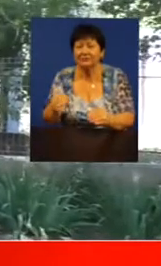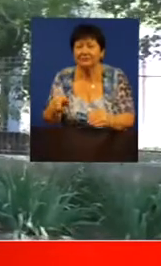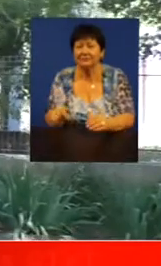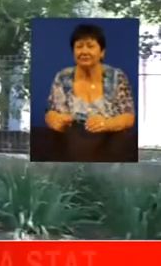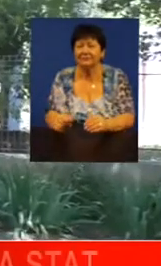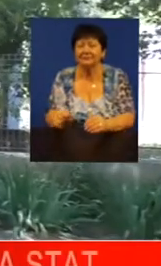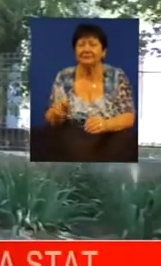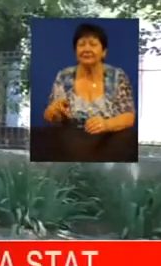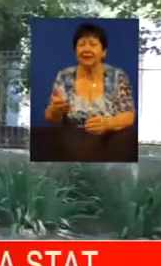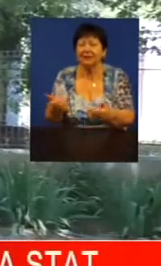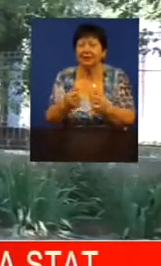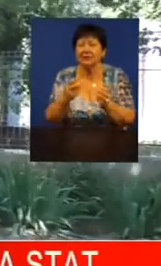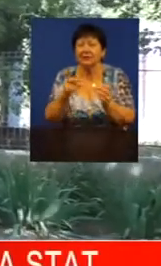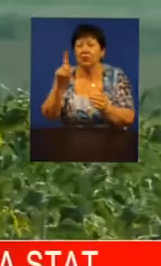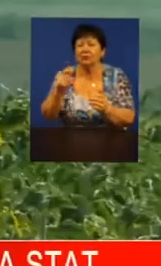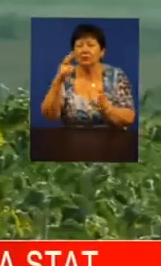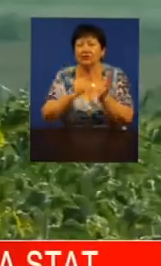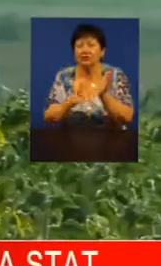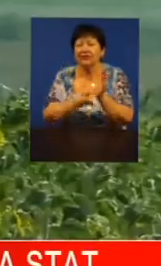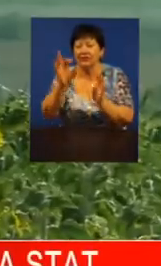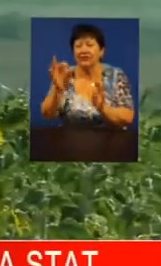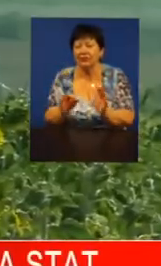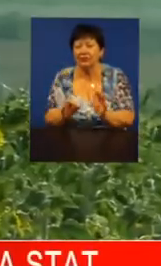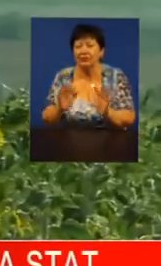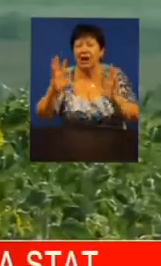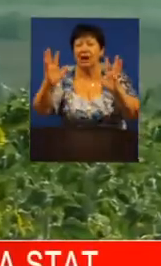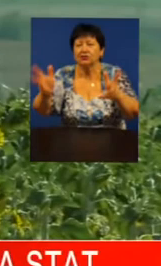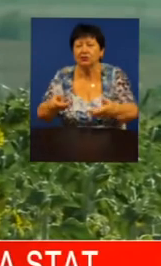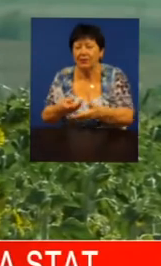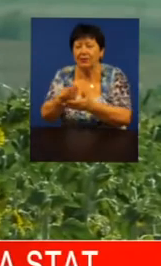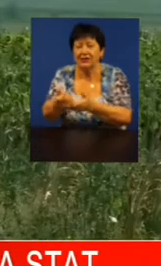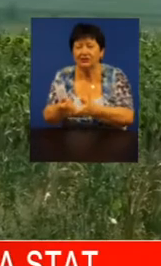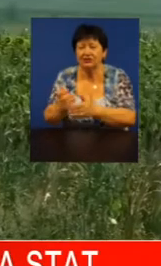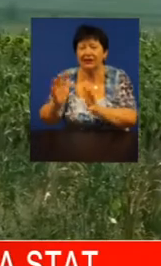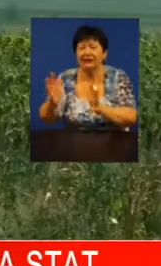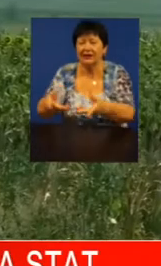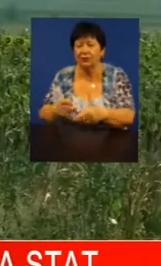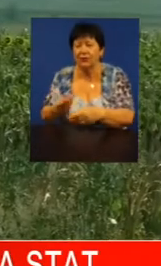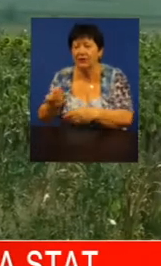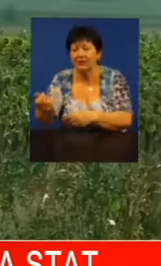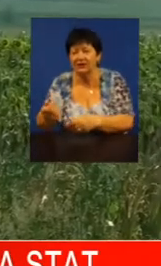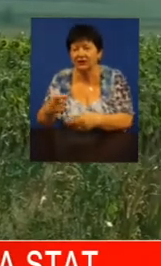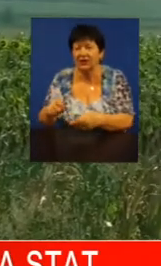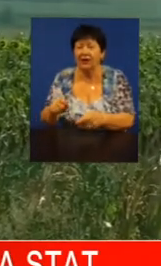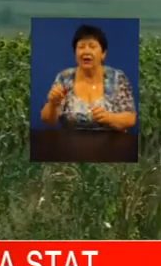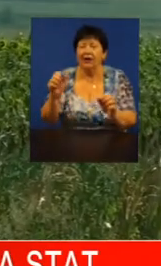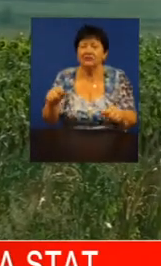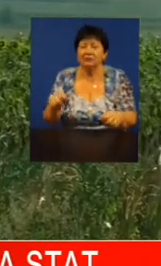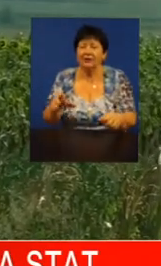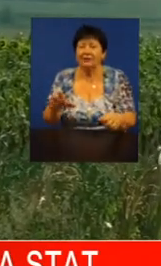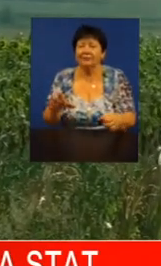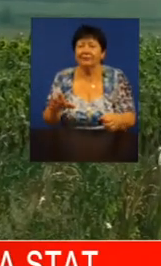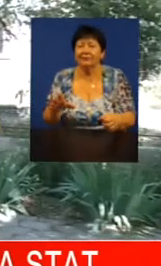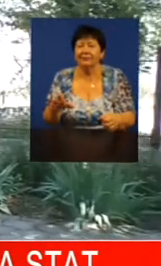kg, am luat 170 de kg. Am fugărit și combine și plătește la tractorist, plătește la tot. Asta sunt foarte mare, cum